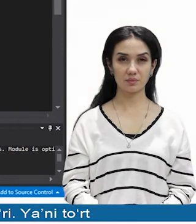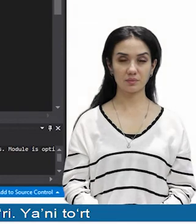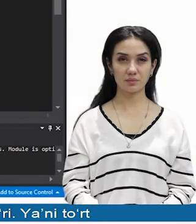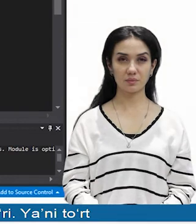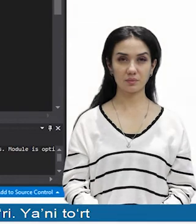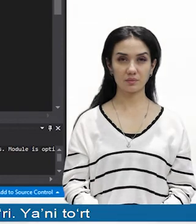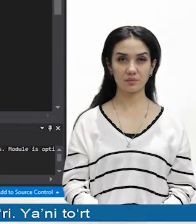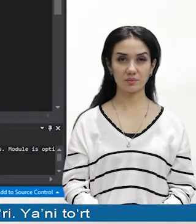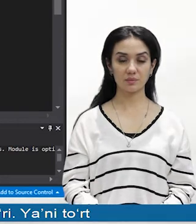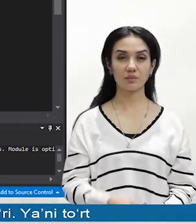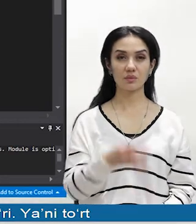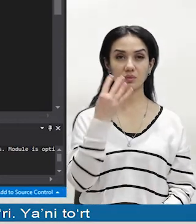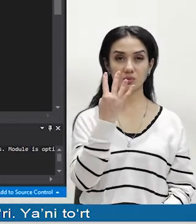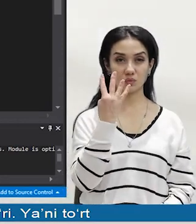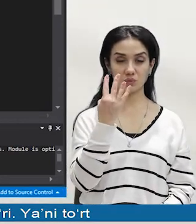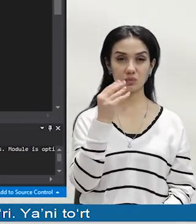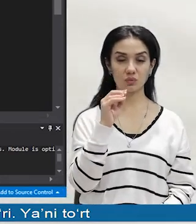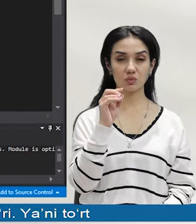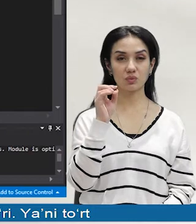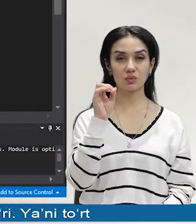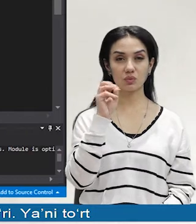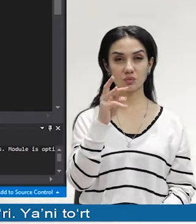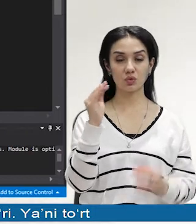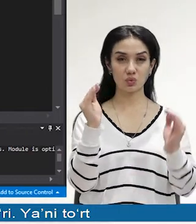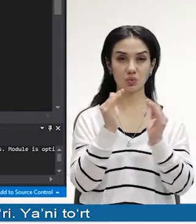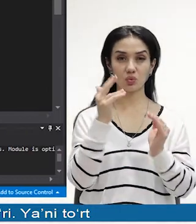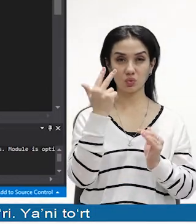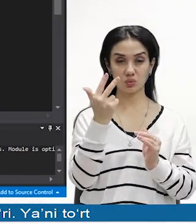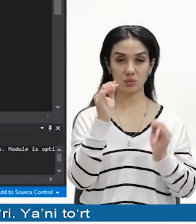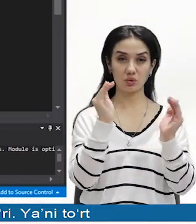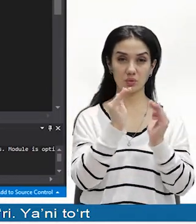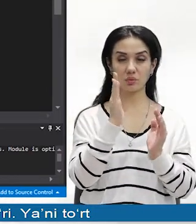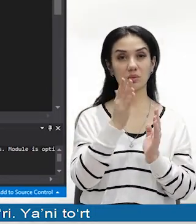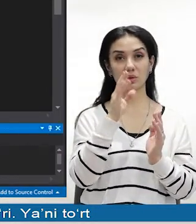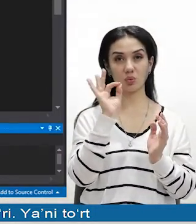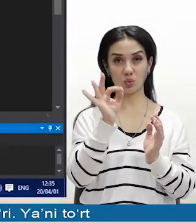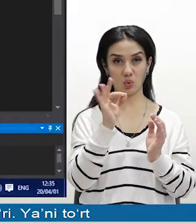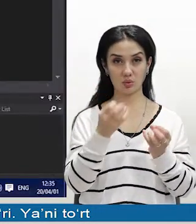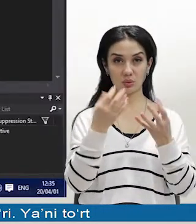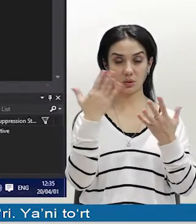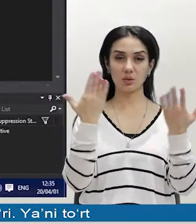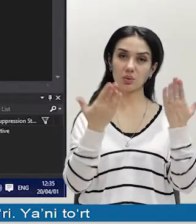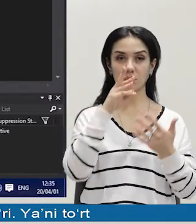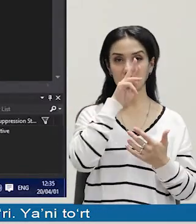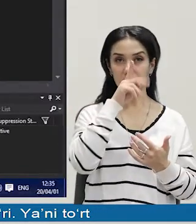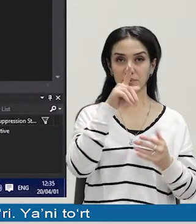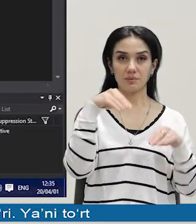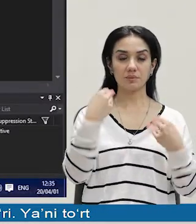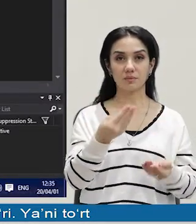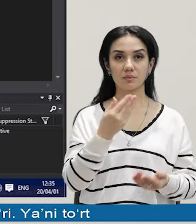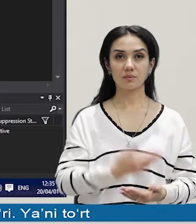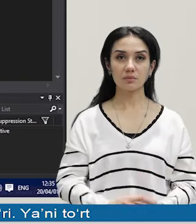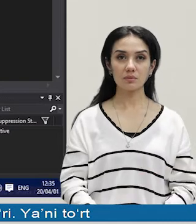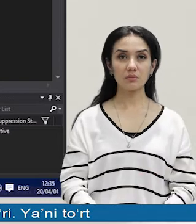Ya'ni 4 3 dan kichkina bo'lsa to'g'ri chiqaradi, bo'lmasa noto'g'ri chiqaradi. Mana noto'g'ri